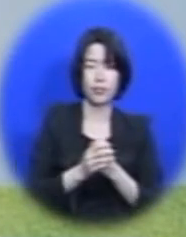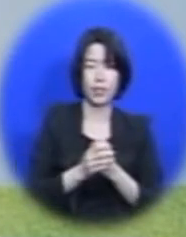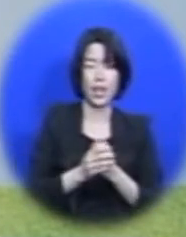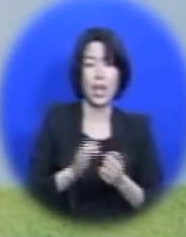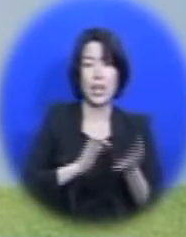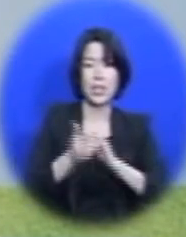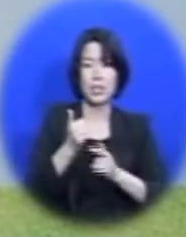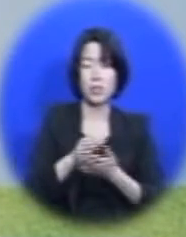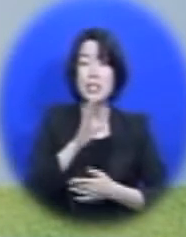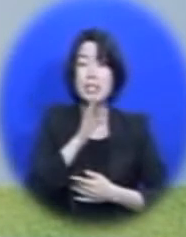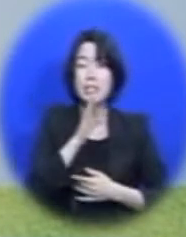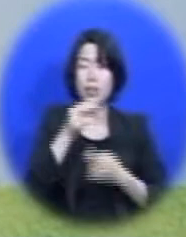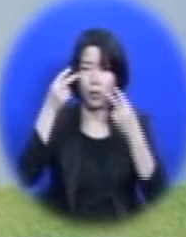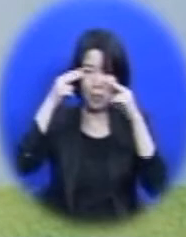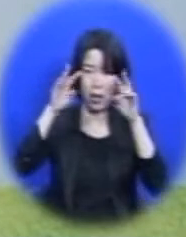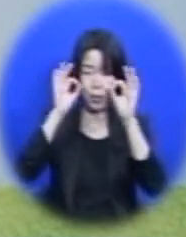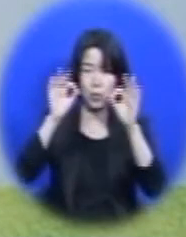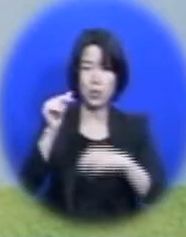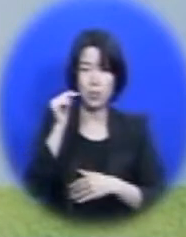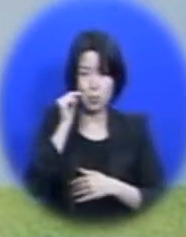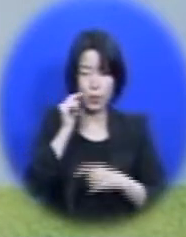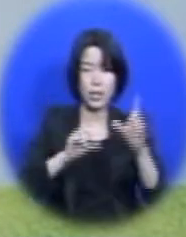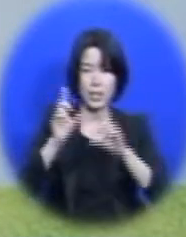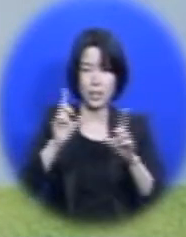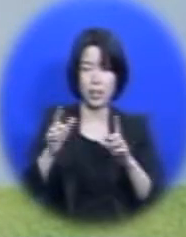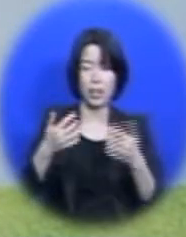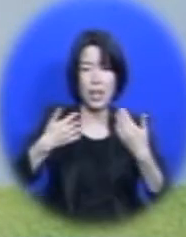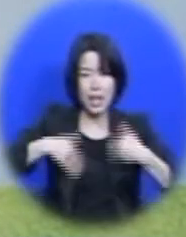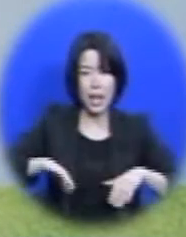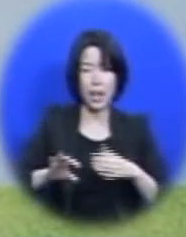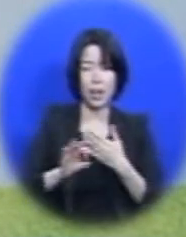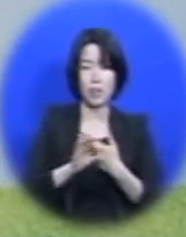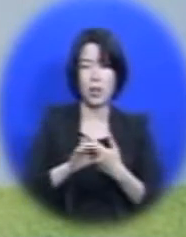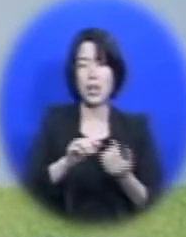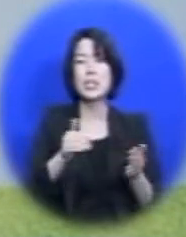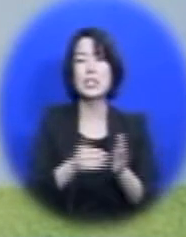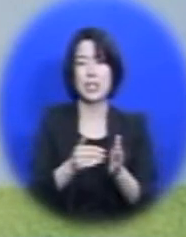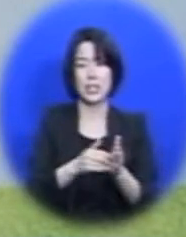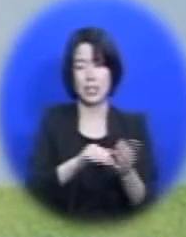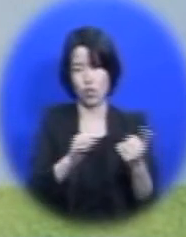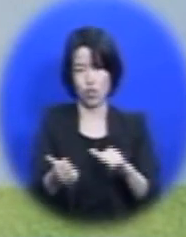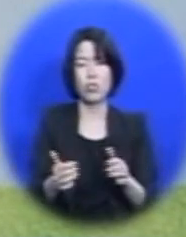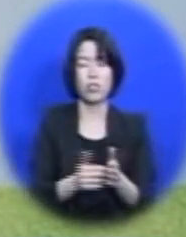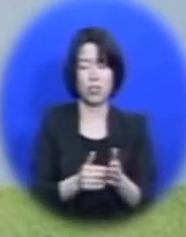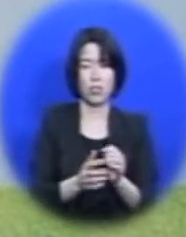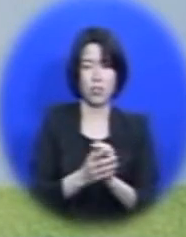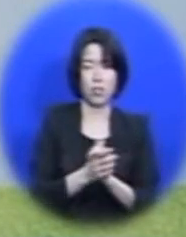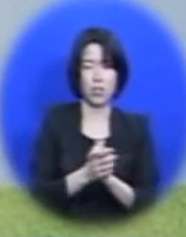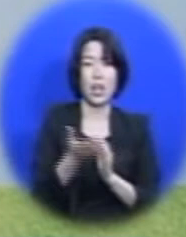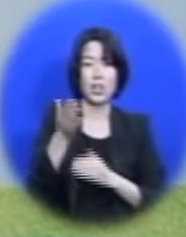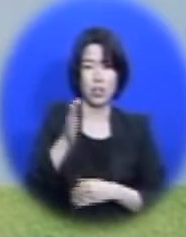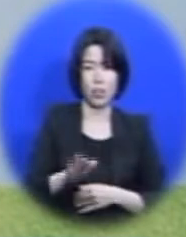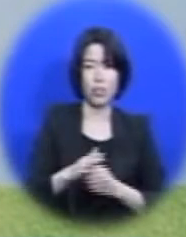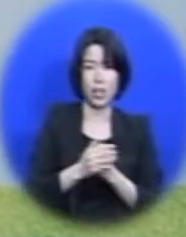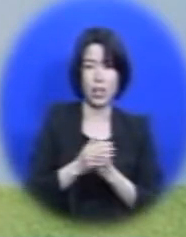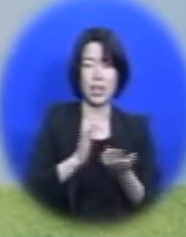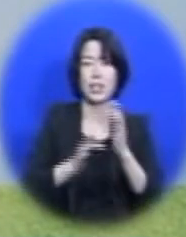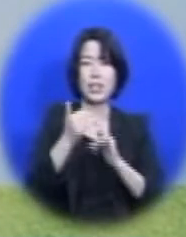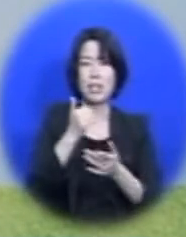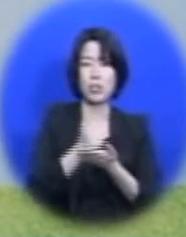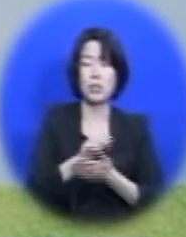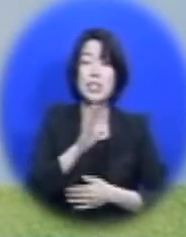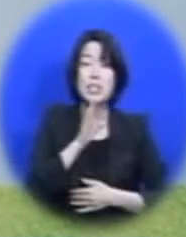예수님을 실제로 바라보지 못하는 상태에서는 약하면 끝난 거예요. 약하면 죽는 거예요. 그런데